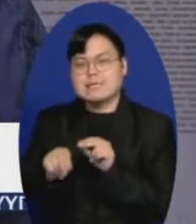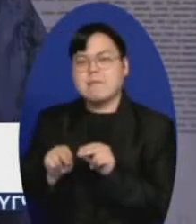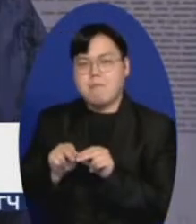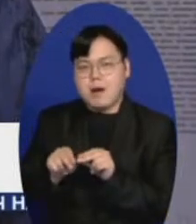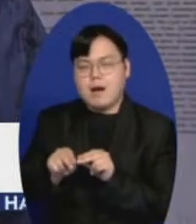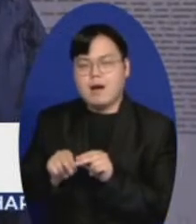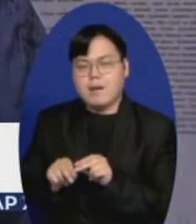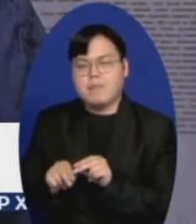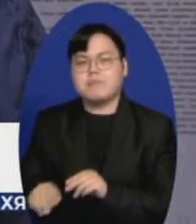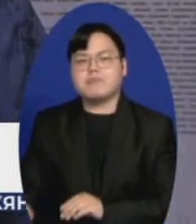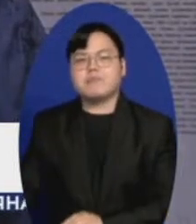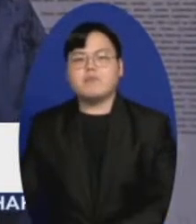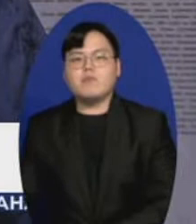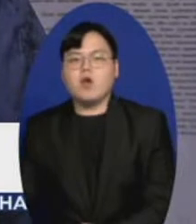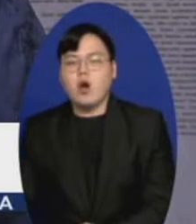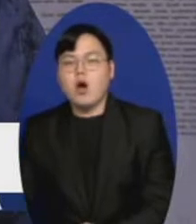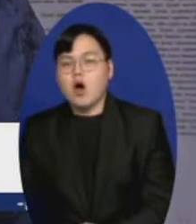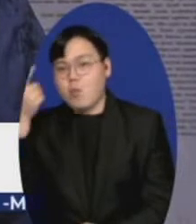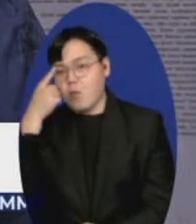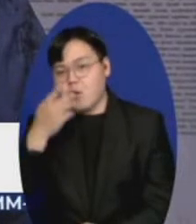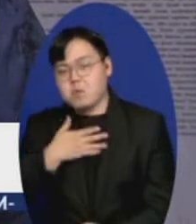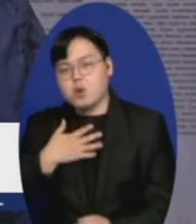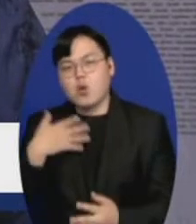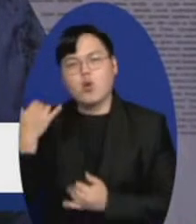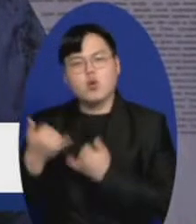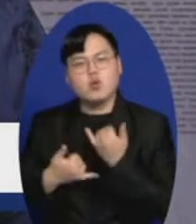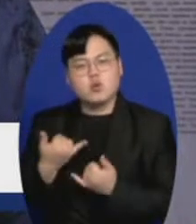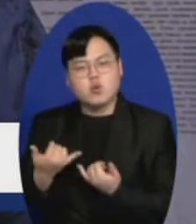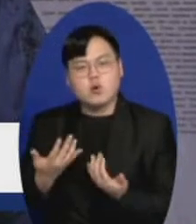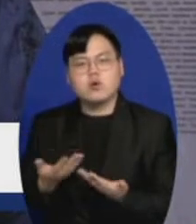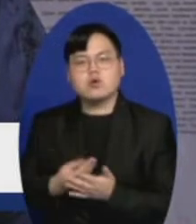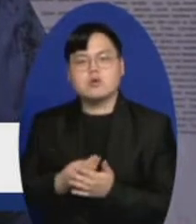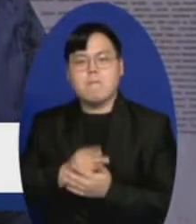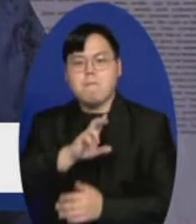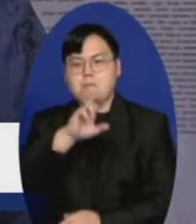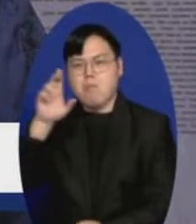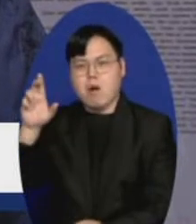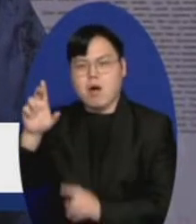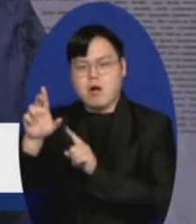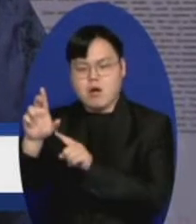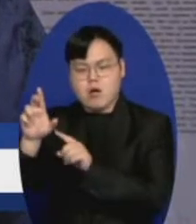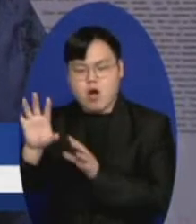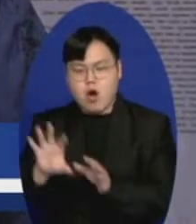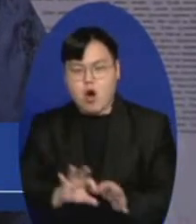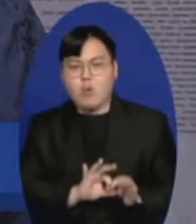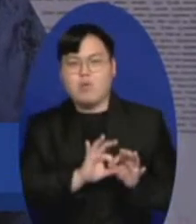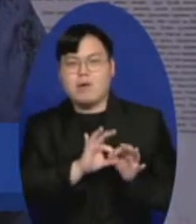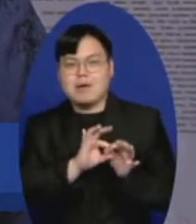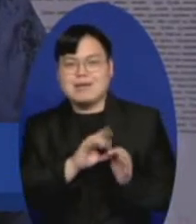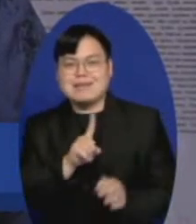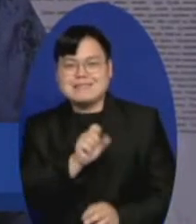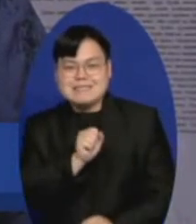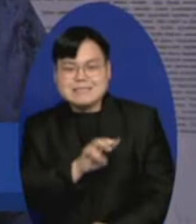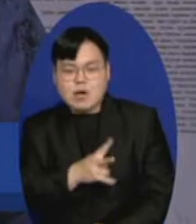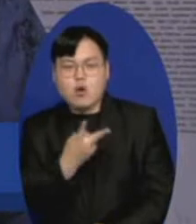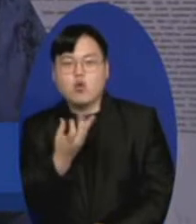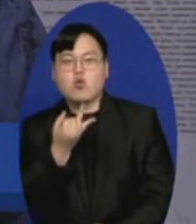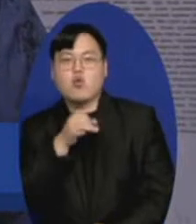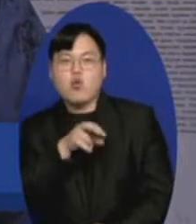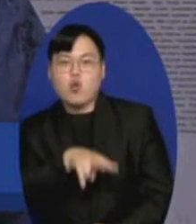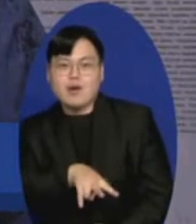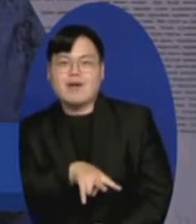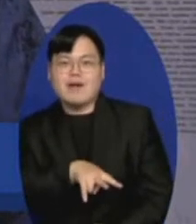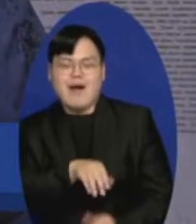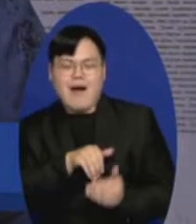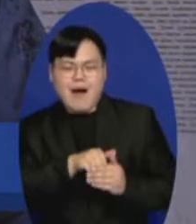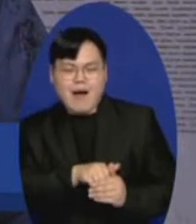байна. Монголчууд бол бас энэ зан уламжилт зан үйлээ ялангуяа сав ертөнцийн байгальтай холбоотой зан үйлээ бол маш сайн хадгалж байгаа маань маш